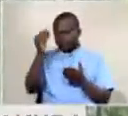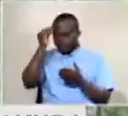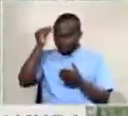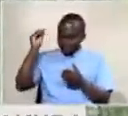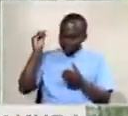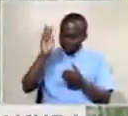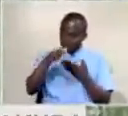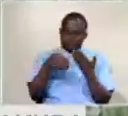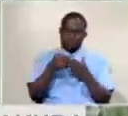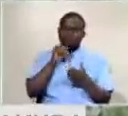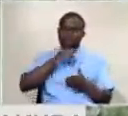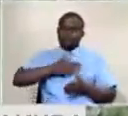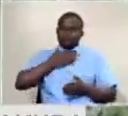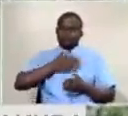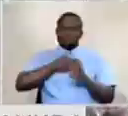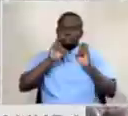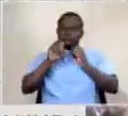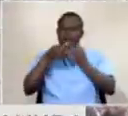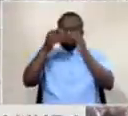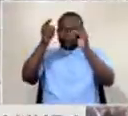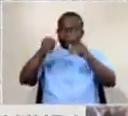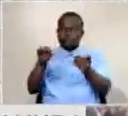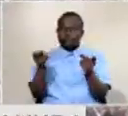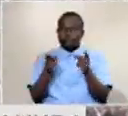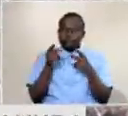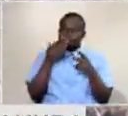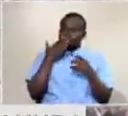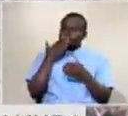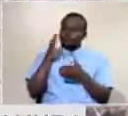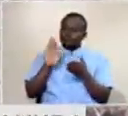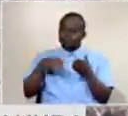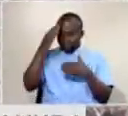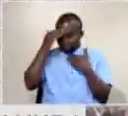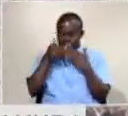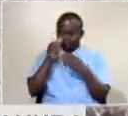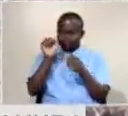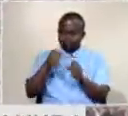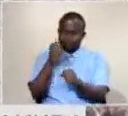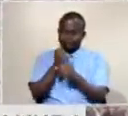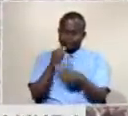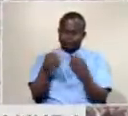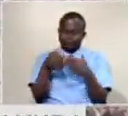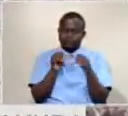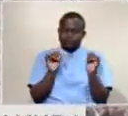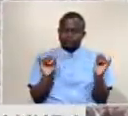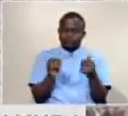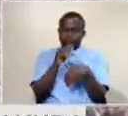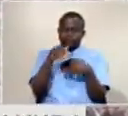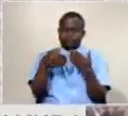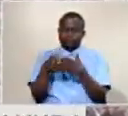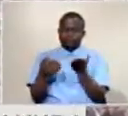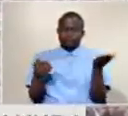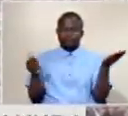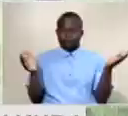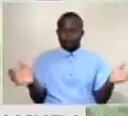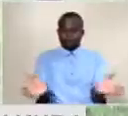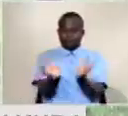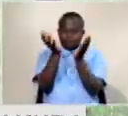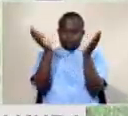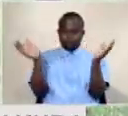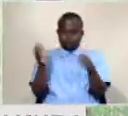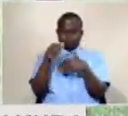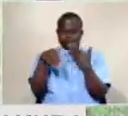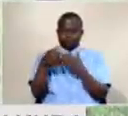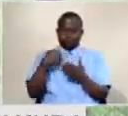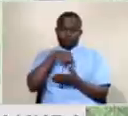twabaha, ntabwo twakwishimira ko abantu bagira ahantu butayu kubera wenda kuba abantu babikora, ni ukugerageza gukomeza gukora ubukangurambaga bwo kumvisha